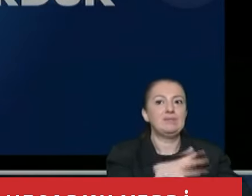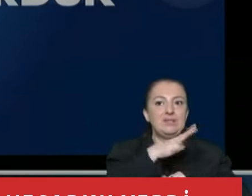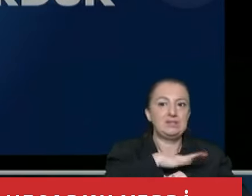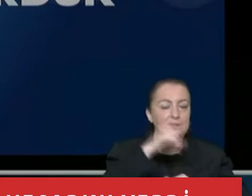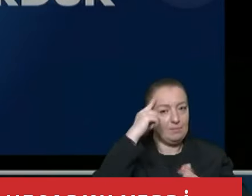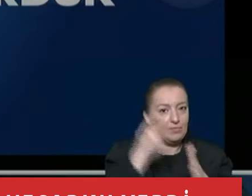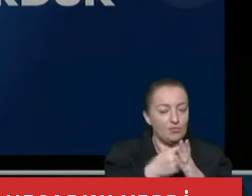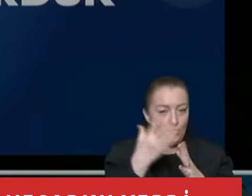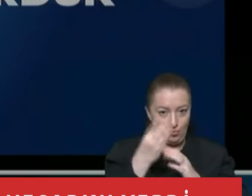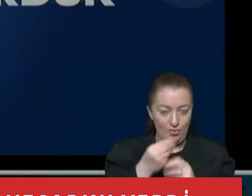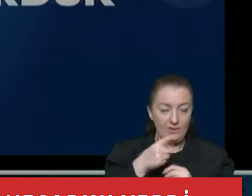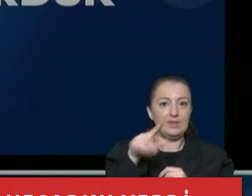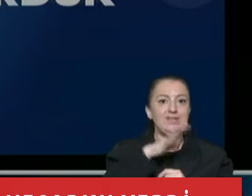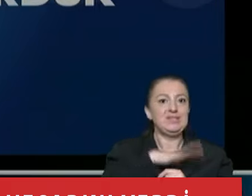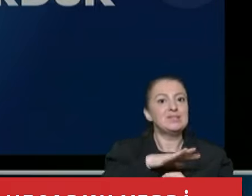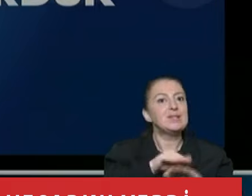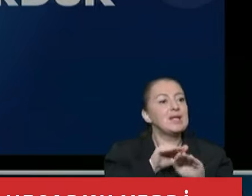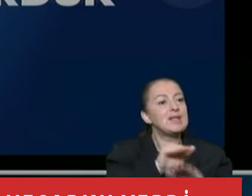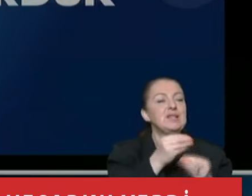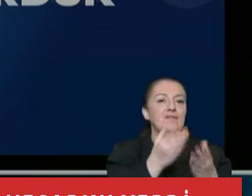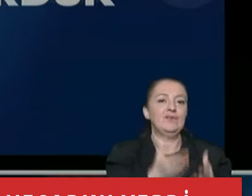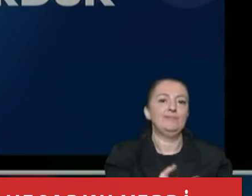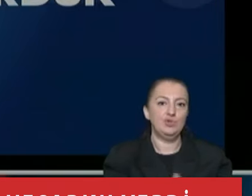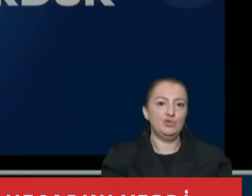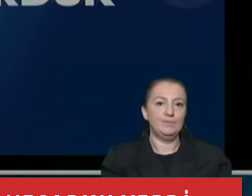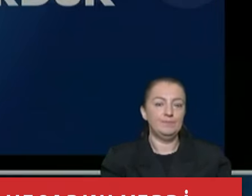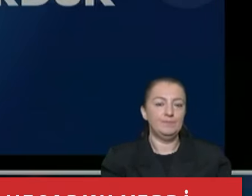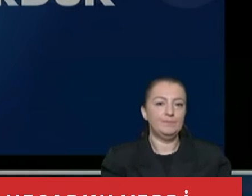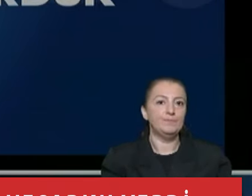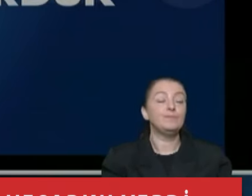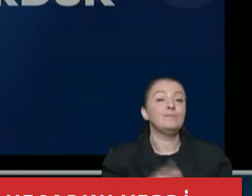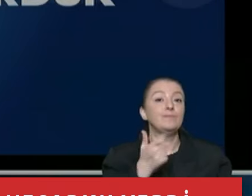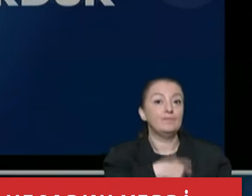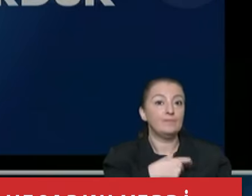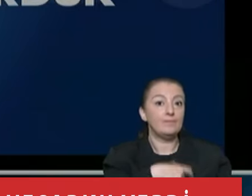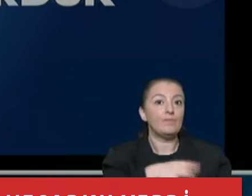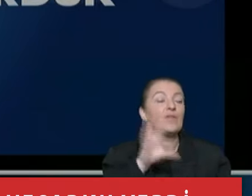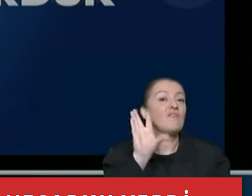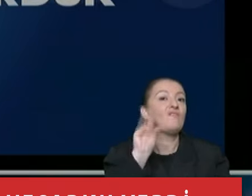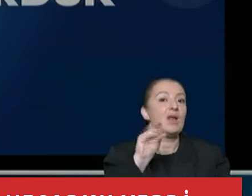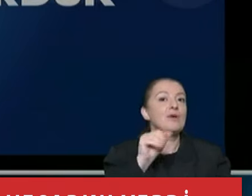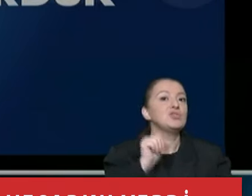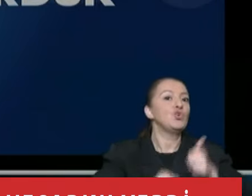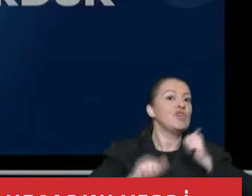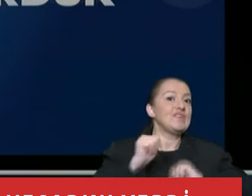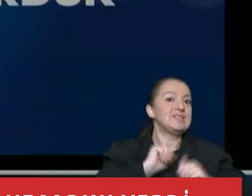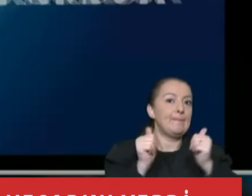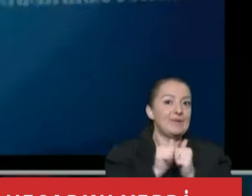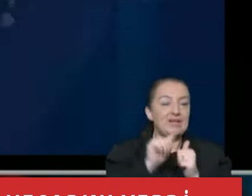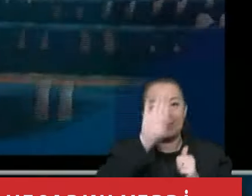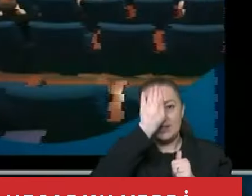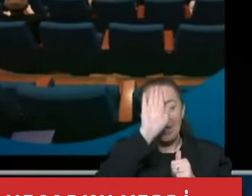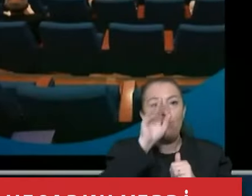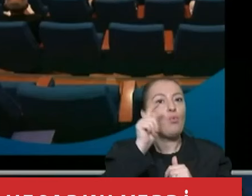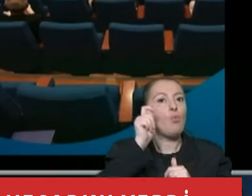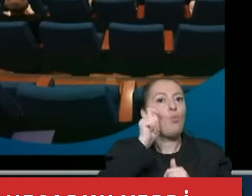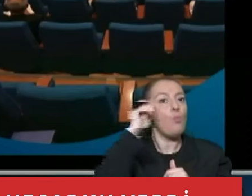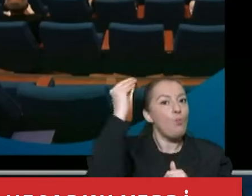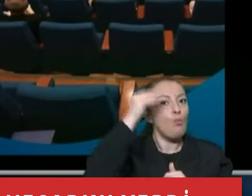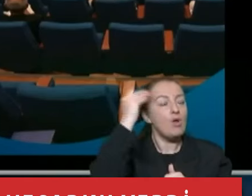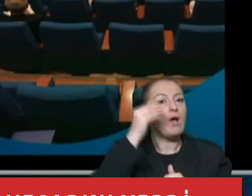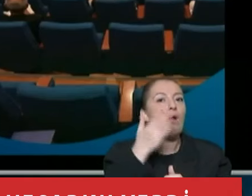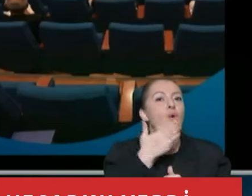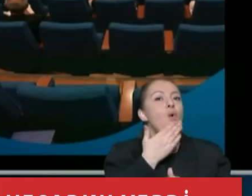talep ettikleri destekler verilmiştir özellikle Fenerbahçe Üniversitesi ile birlikte İstanbul muhtarlar Akademisi